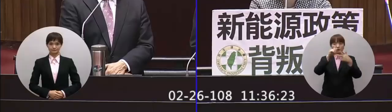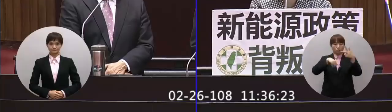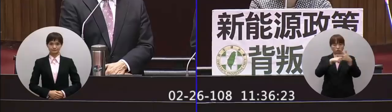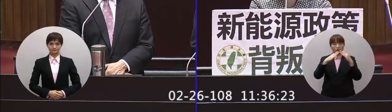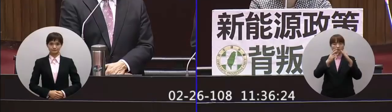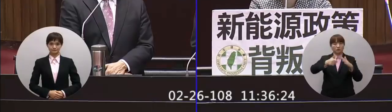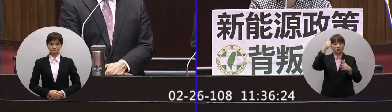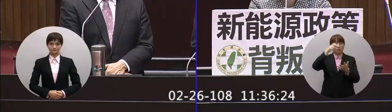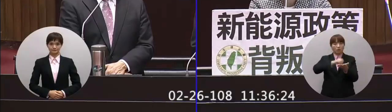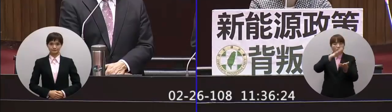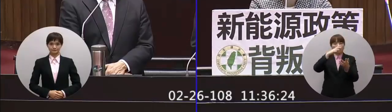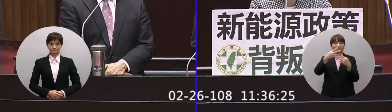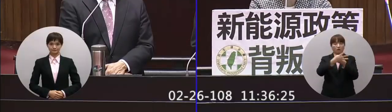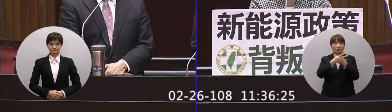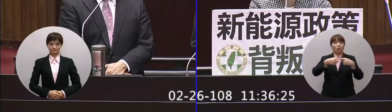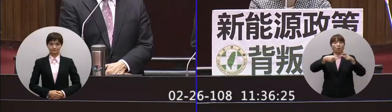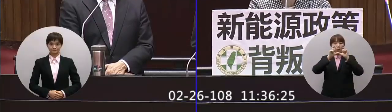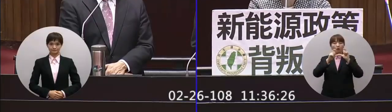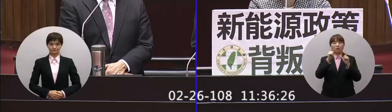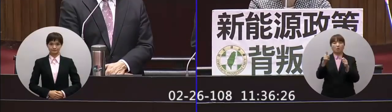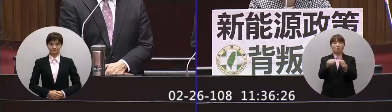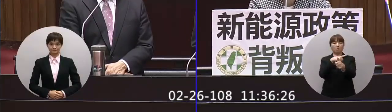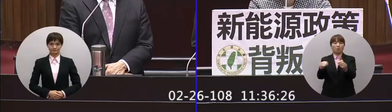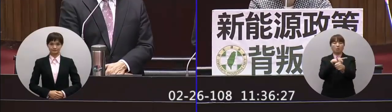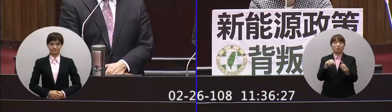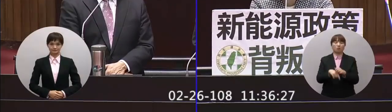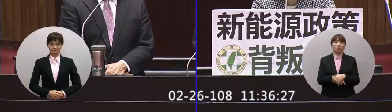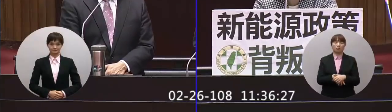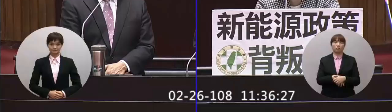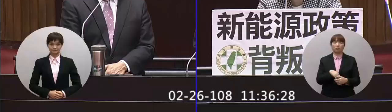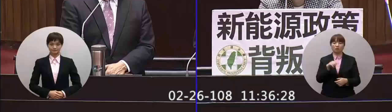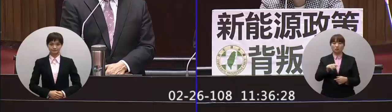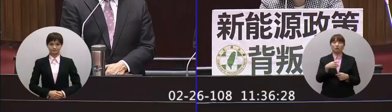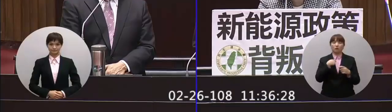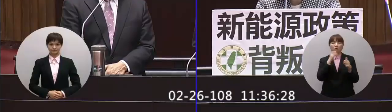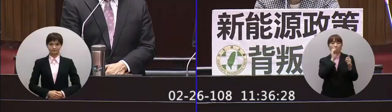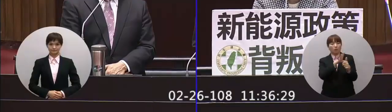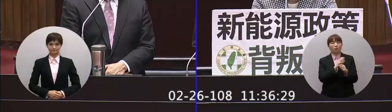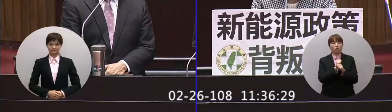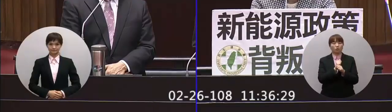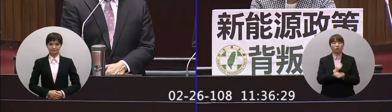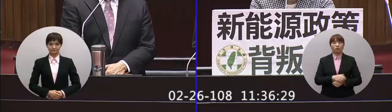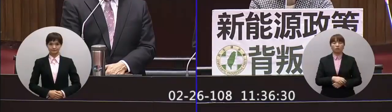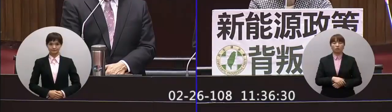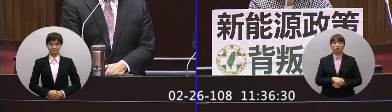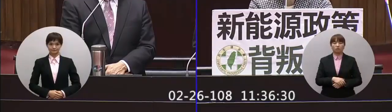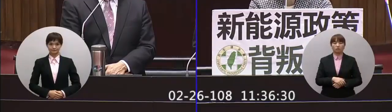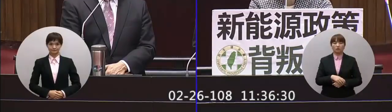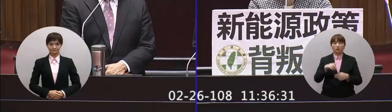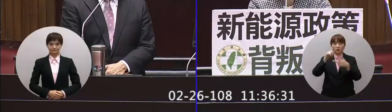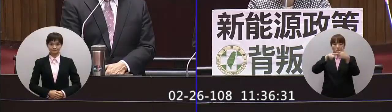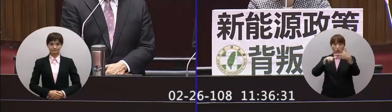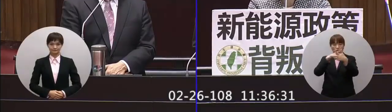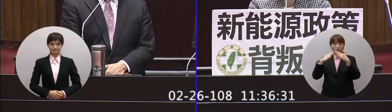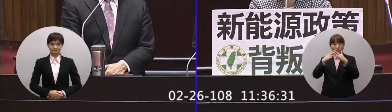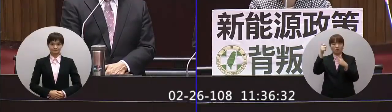重启核四这件事情大肆的加以批评，这个苏院长容我提醒你，这个朱市